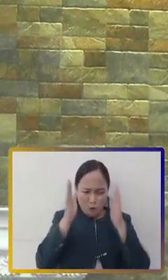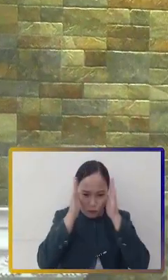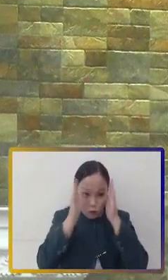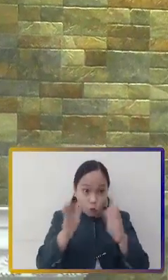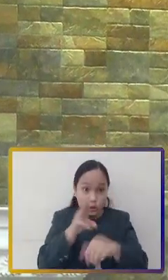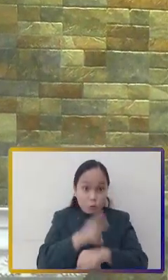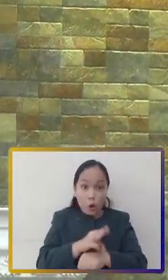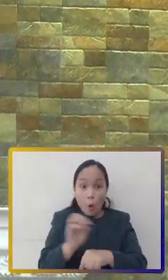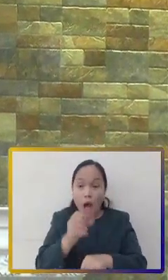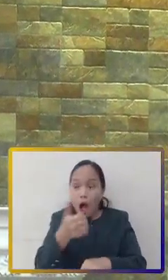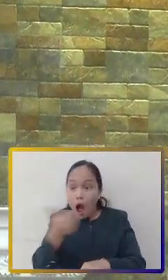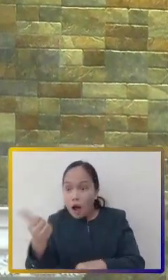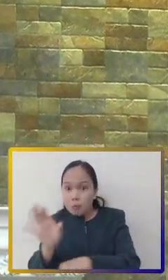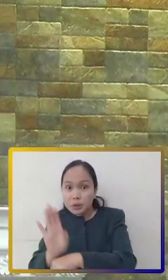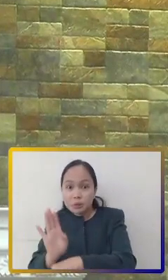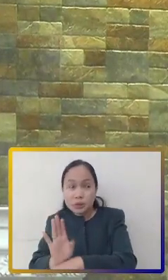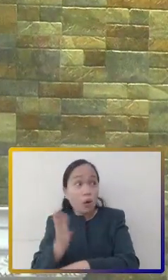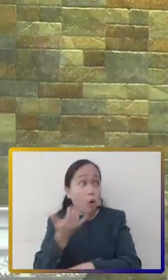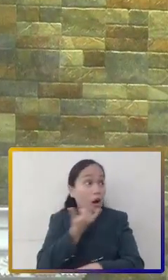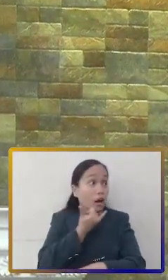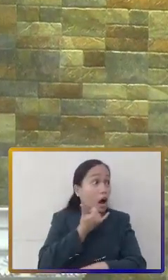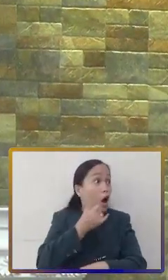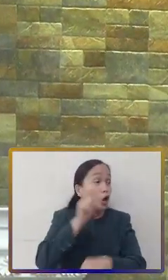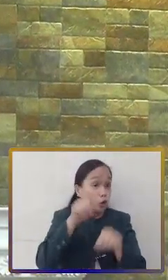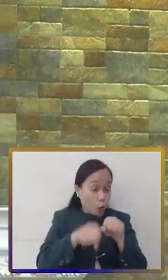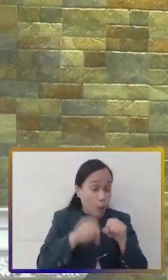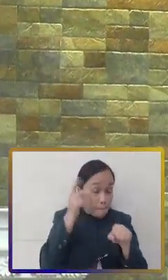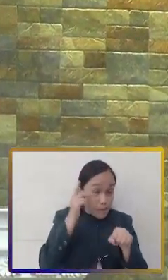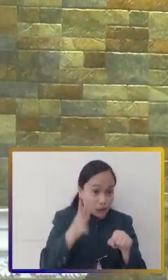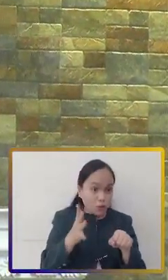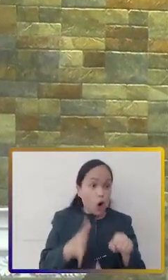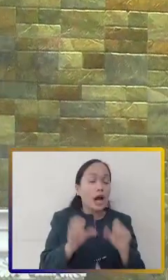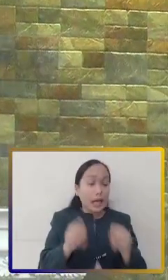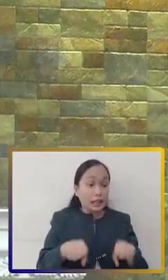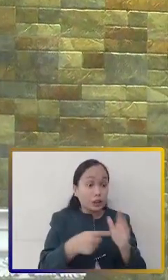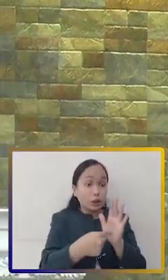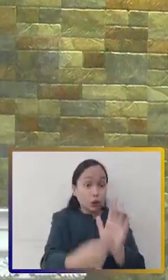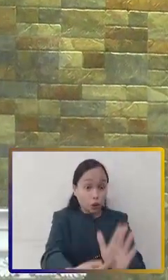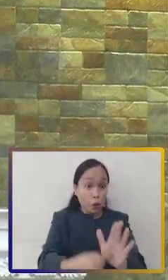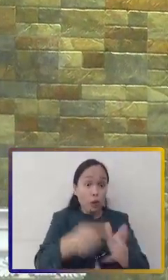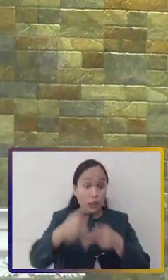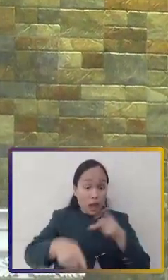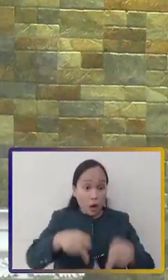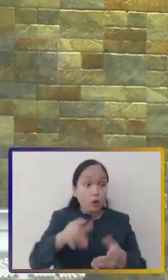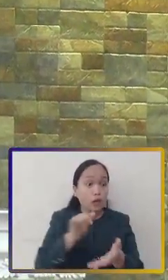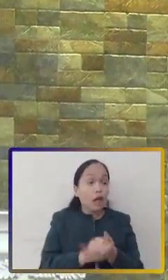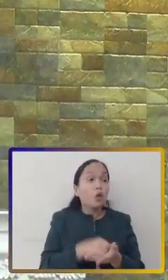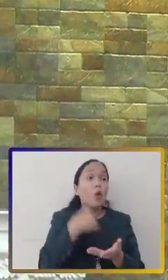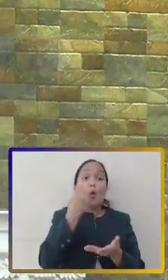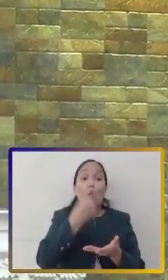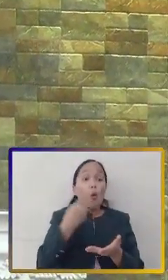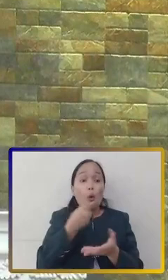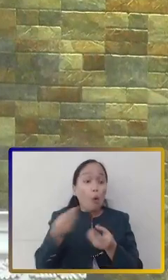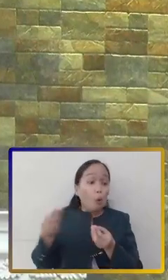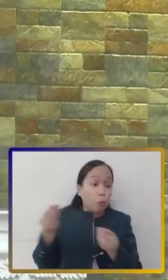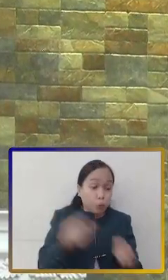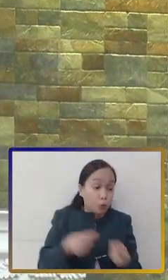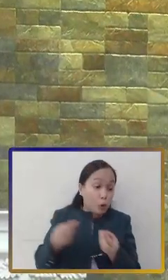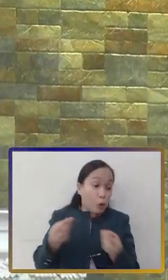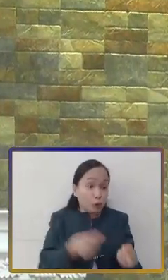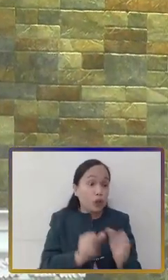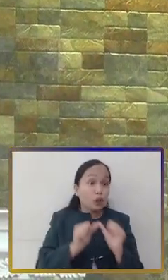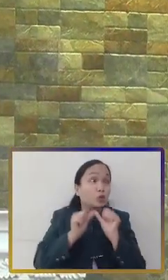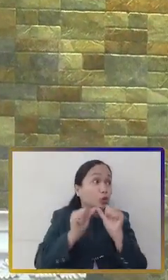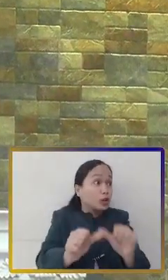walang ibang sideline. It's because para maipakita niya sa tao na ang bumubuhay at nagpapatuloy ng simbahan ay